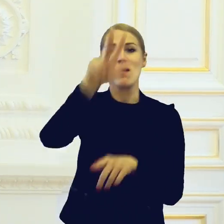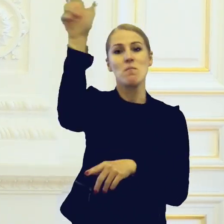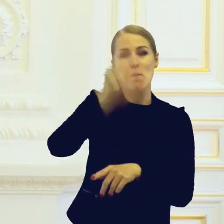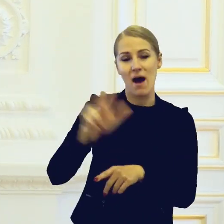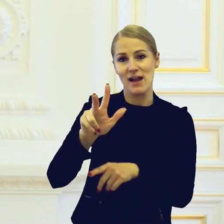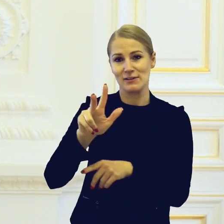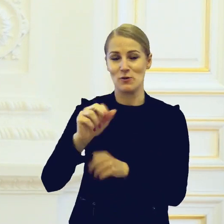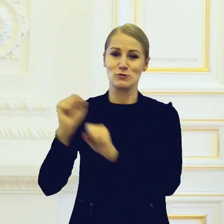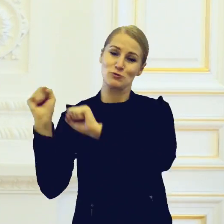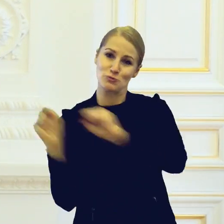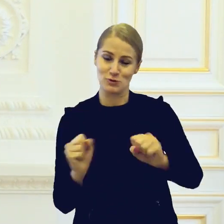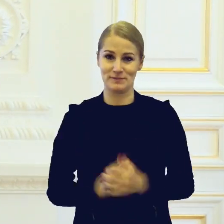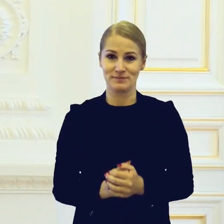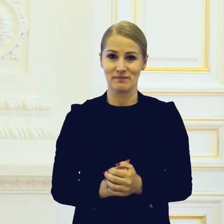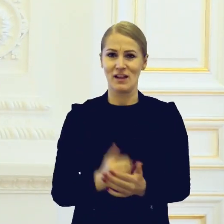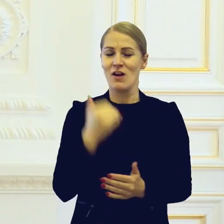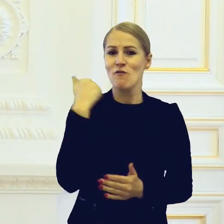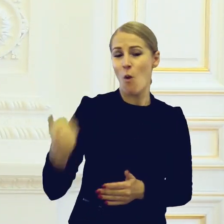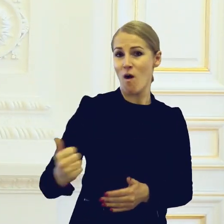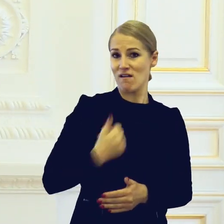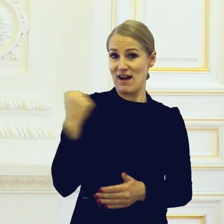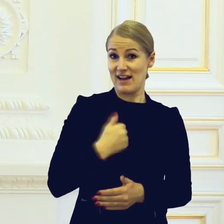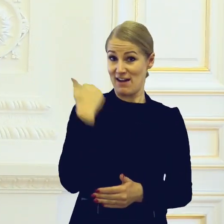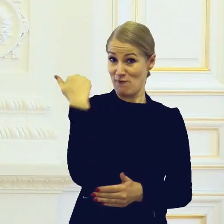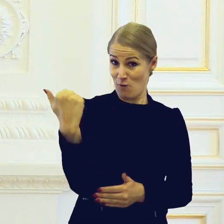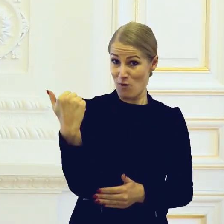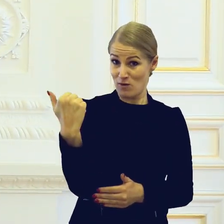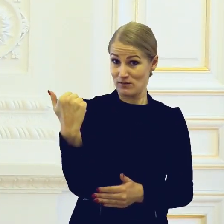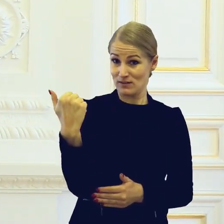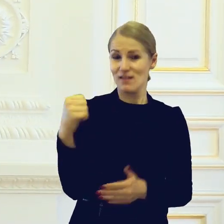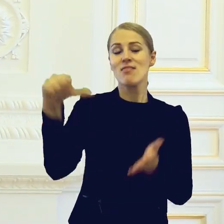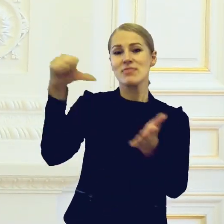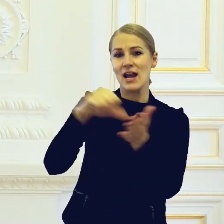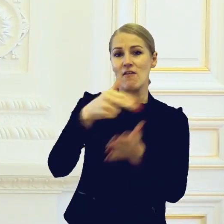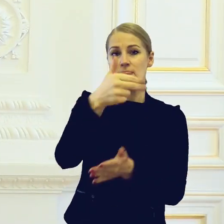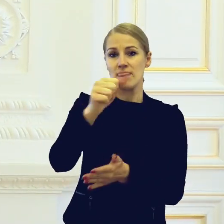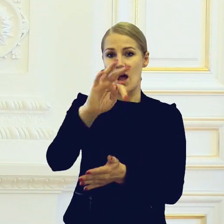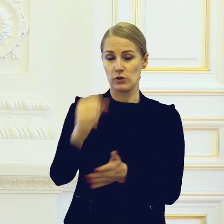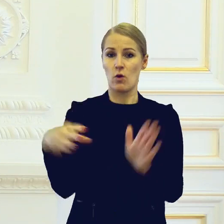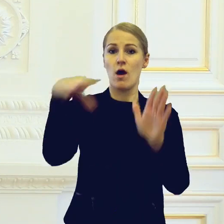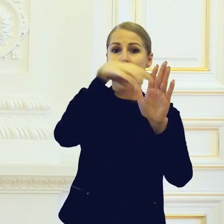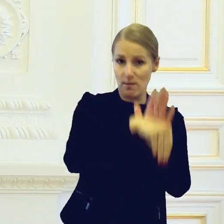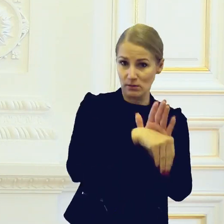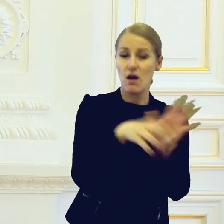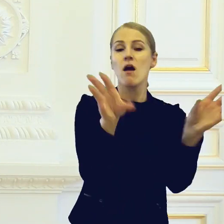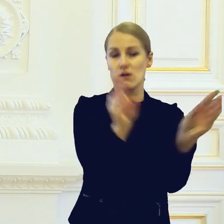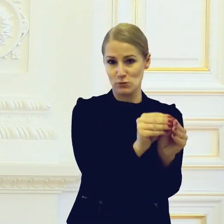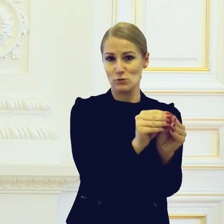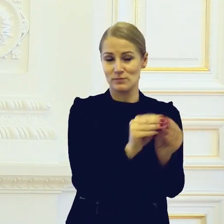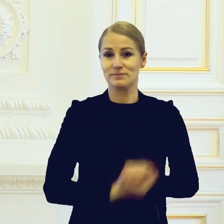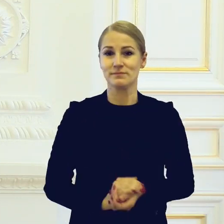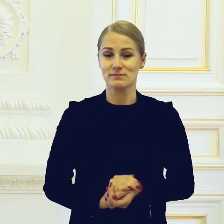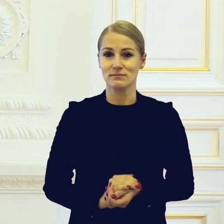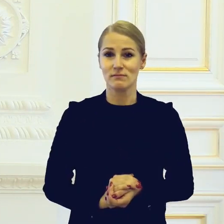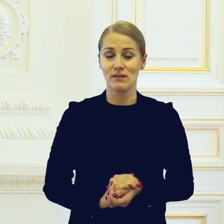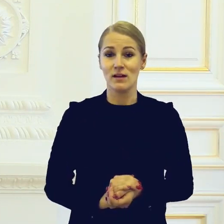saugumą. Šios šalies kariai, kaip jūs žinote, dalyvauja NATO priešakinių pajėgų batalione.